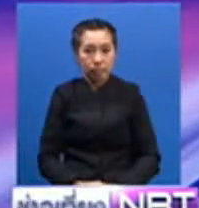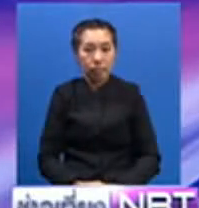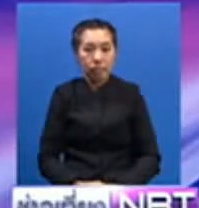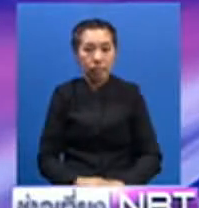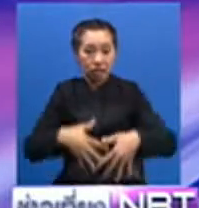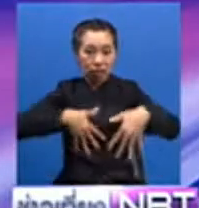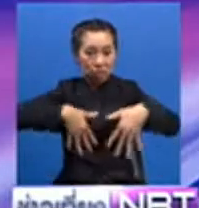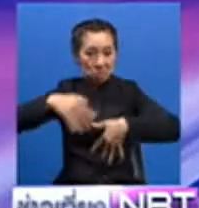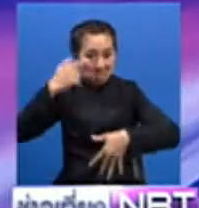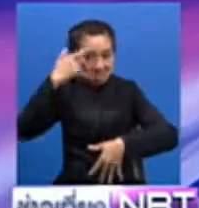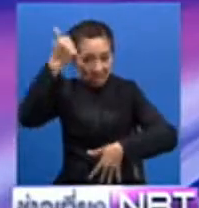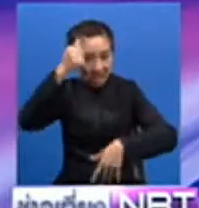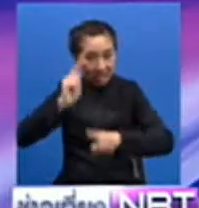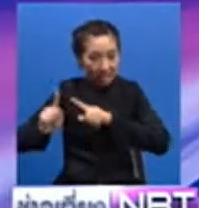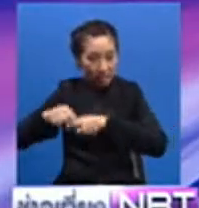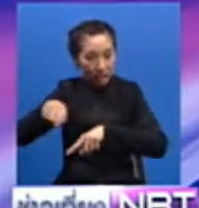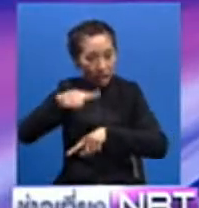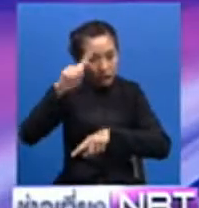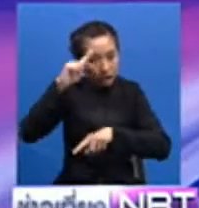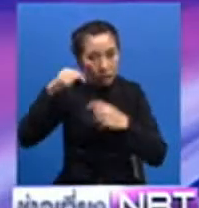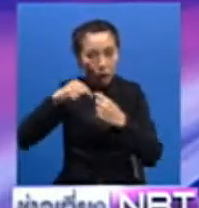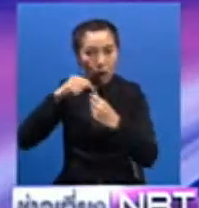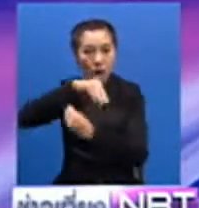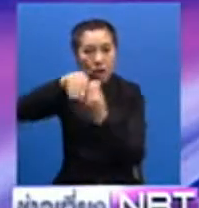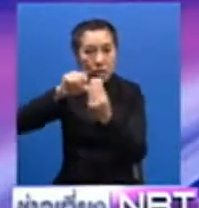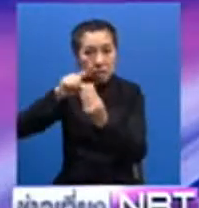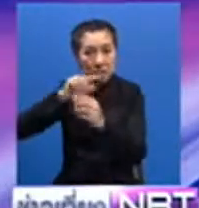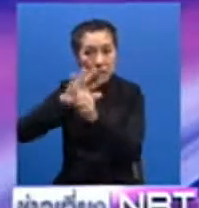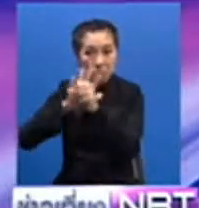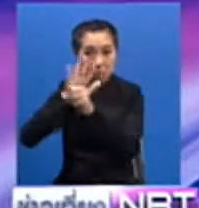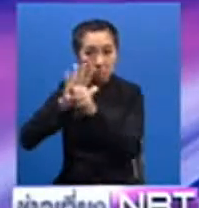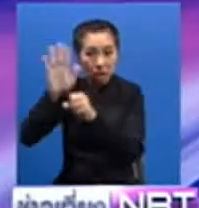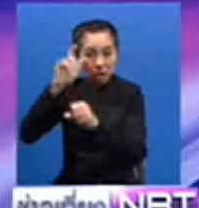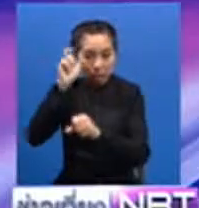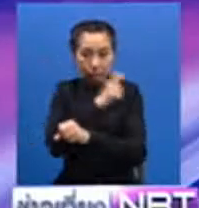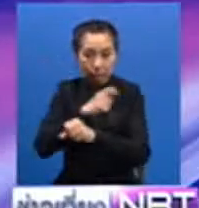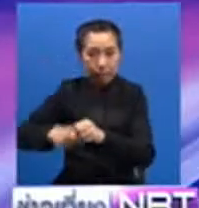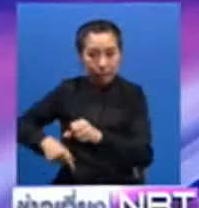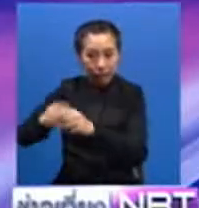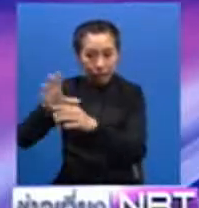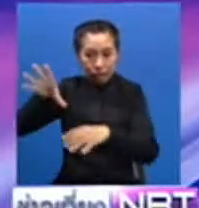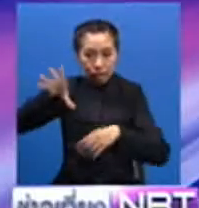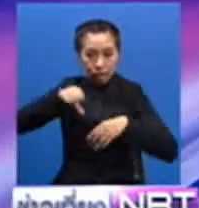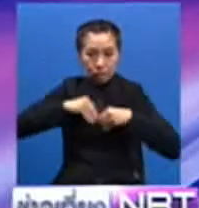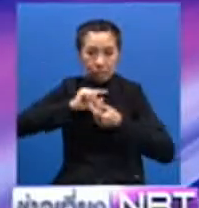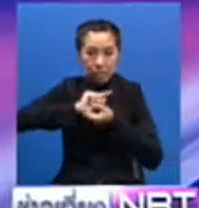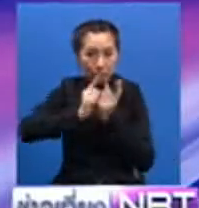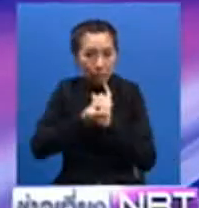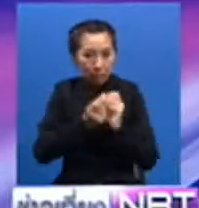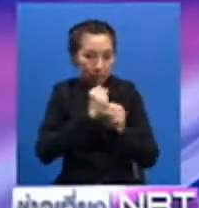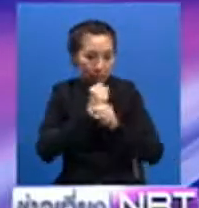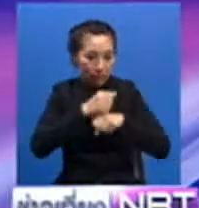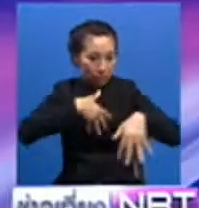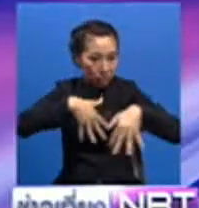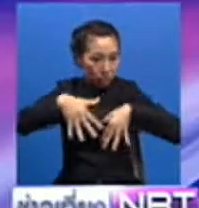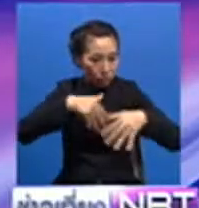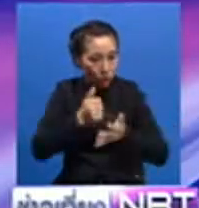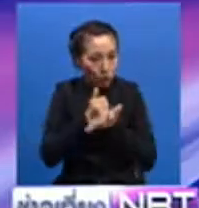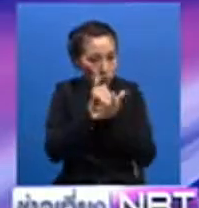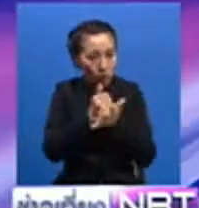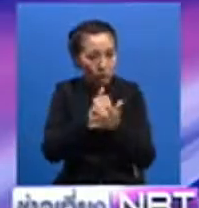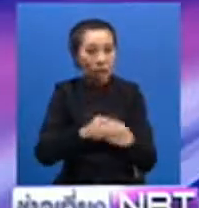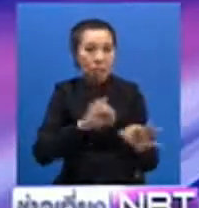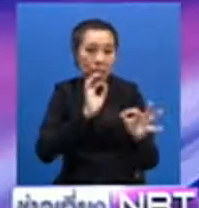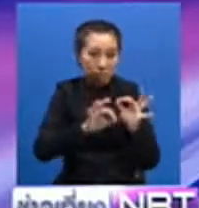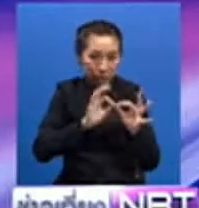ปราชญ์ชาวบ้านในหลายจังหวัดนำหลักปรัชญาเศรษฐกิจพอเพียงไปปรับใช้ในชีวิตประจำวันและขยายเครือข่ายชุมชนเพื่อลดรายจ่ายเพิ่ม